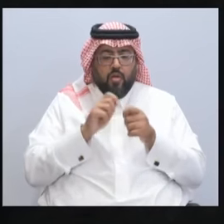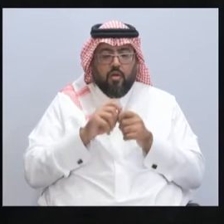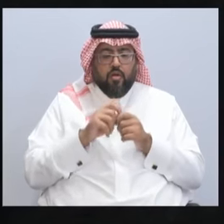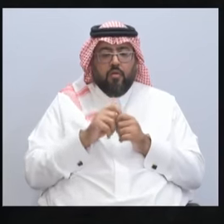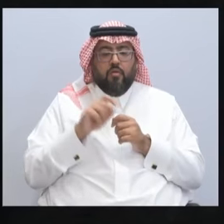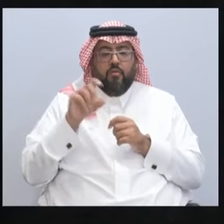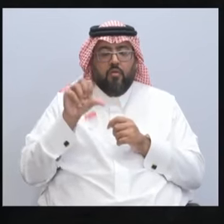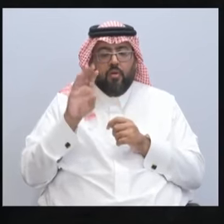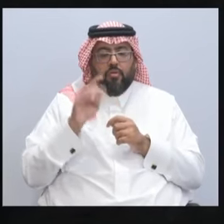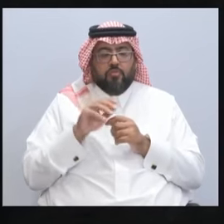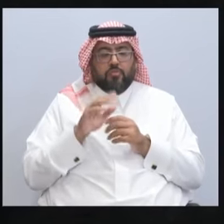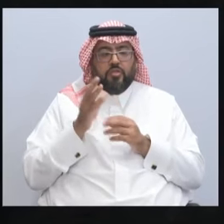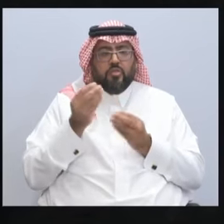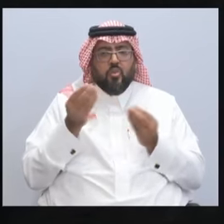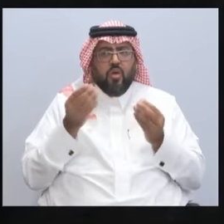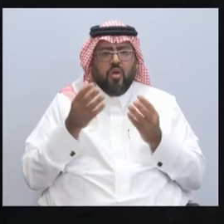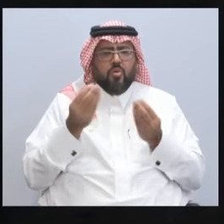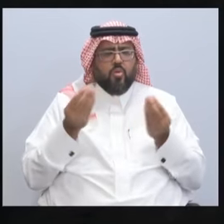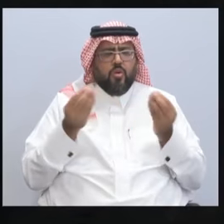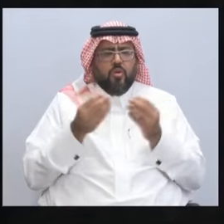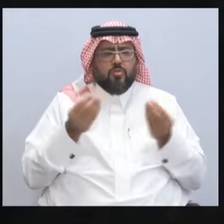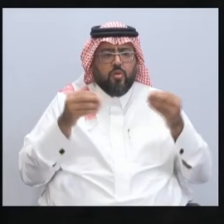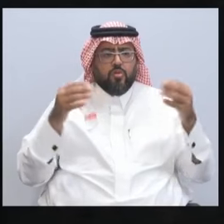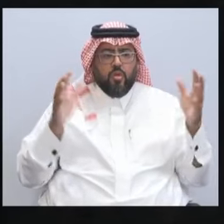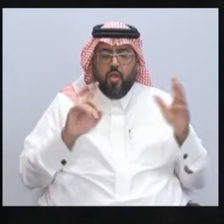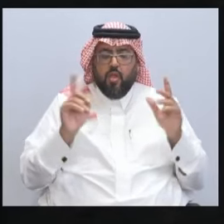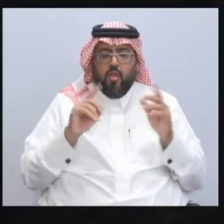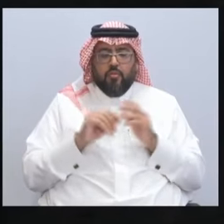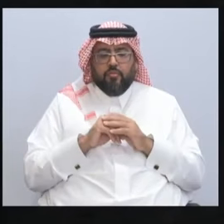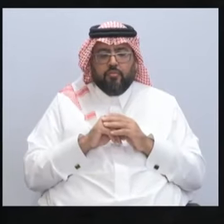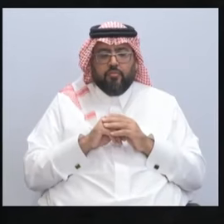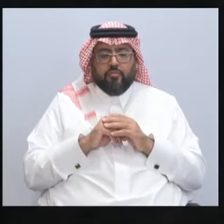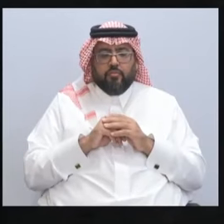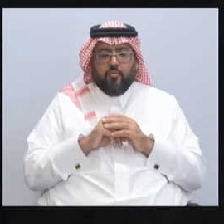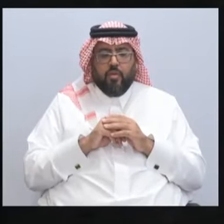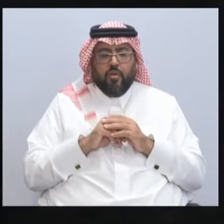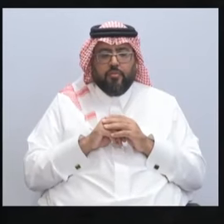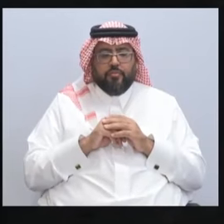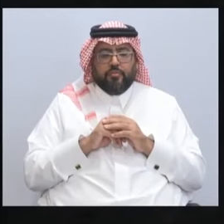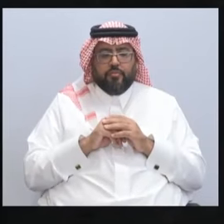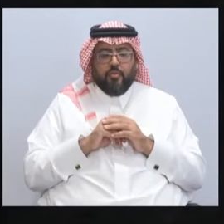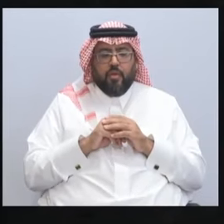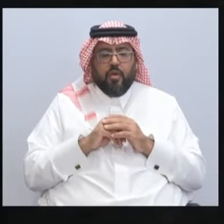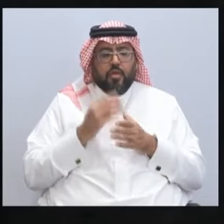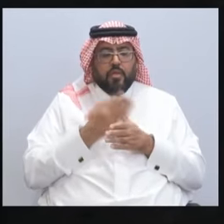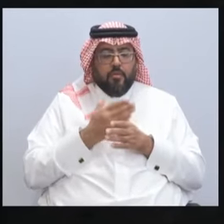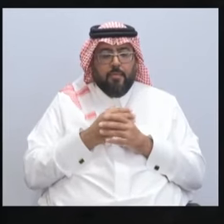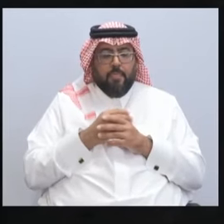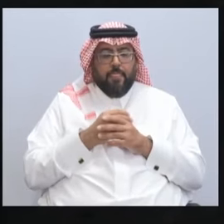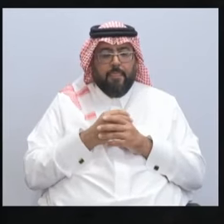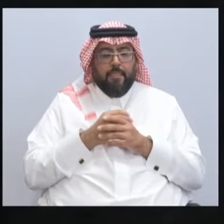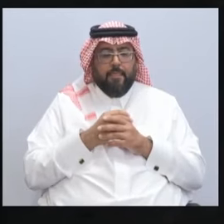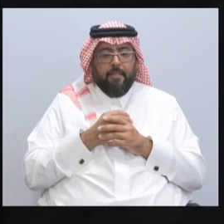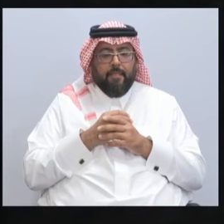ولكن لا تكفي للطلب المتزايد عليها من سكان دول مجلس التعاون لذا نجد دول مجلس